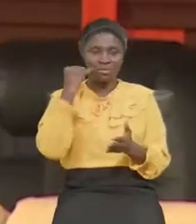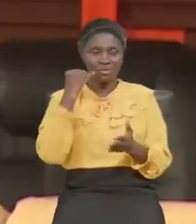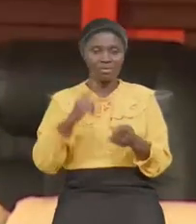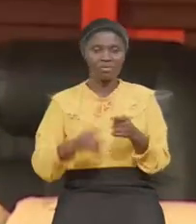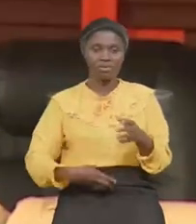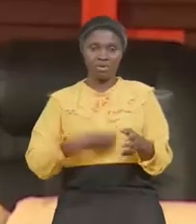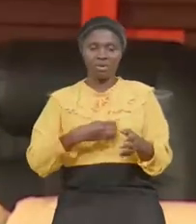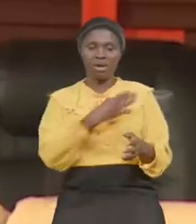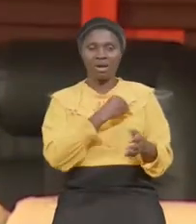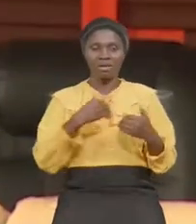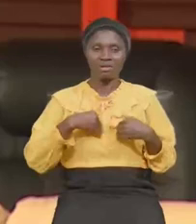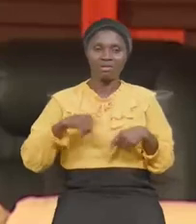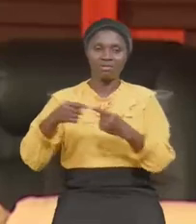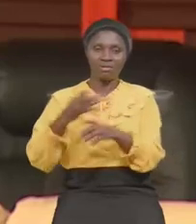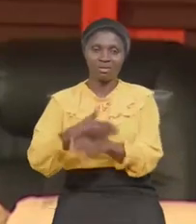arrière.